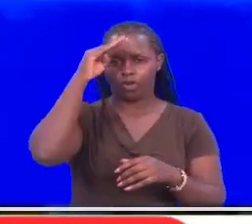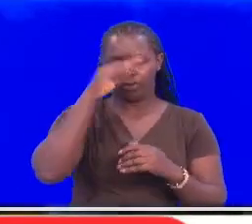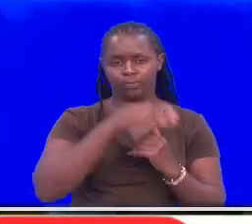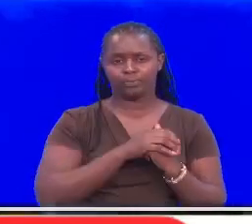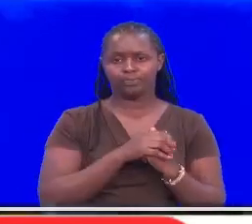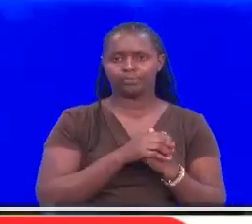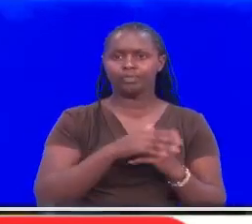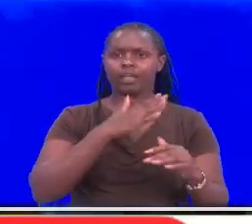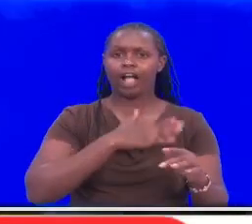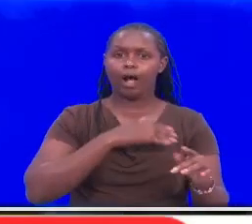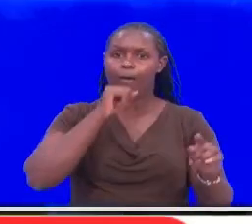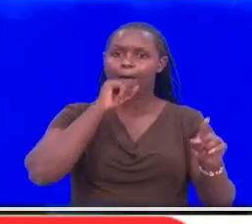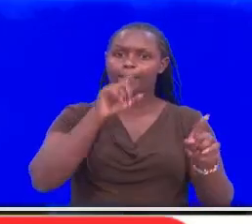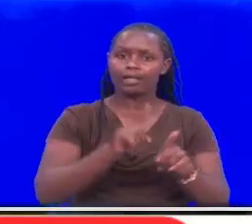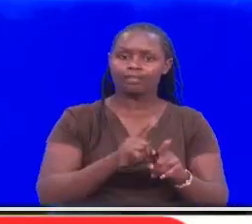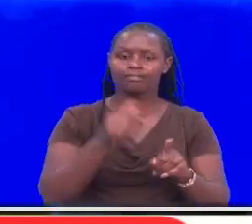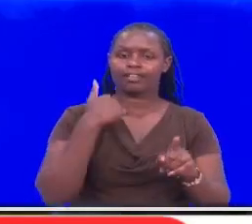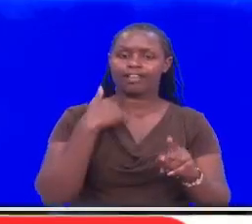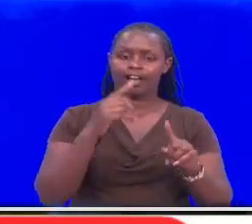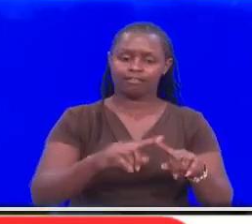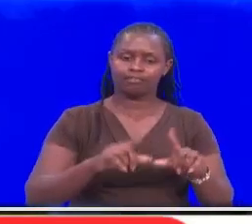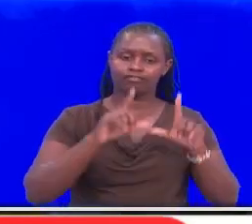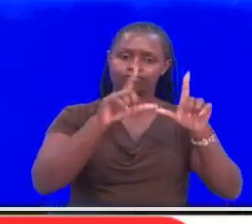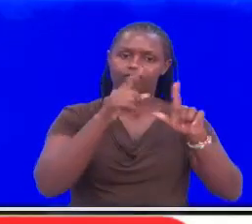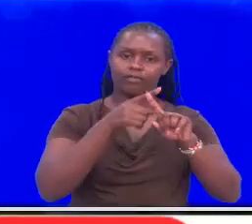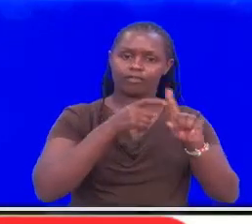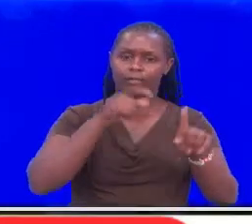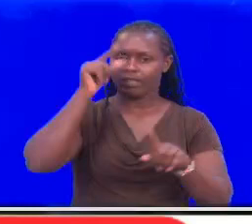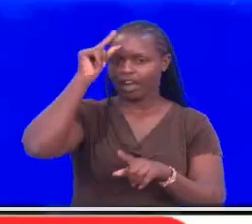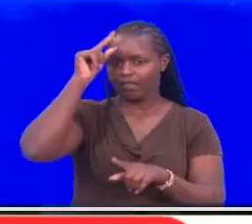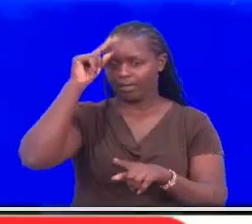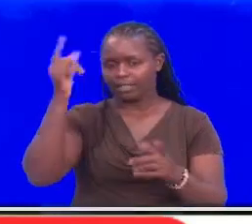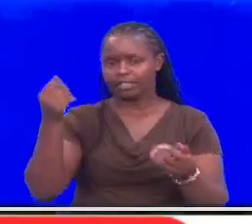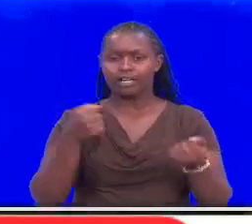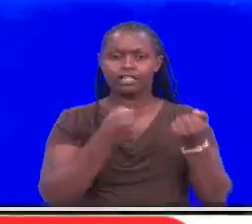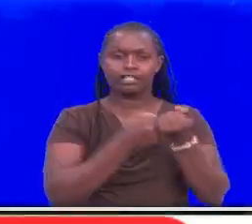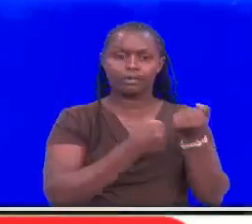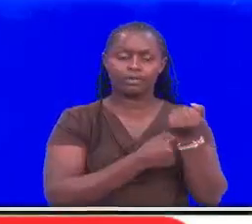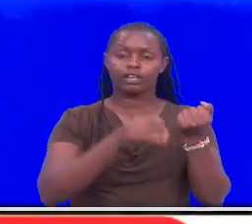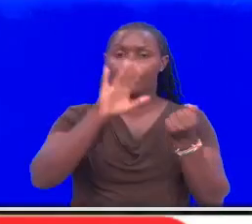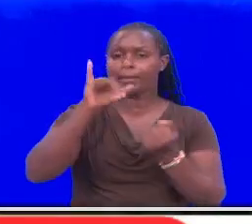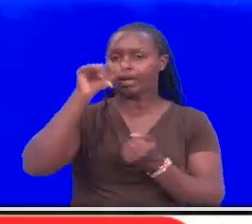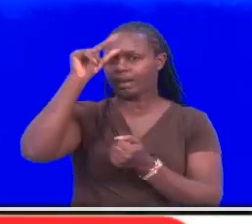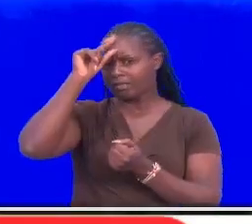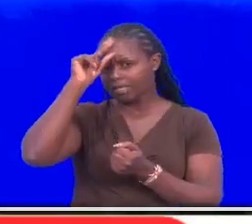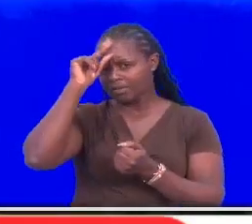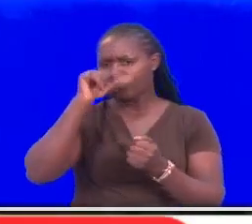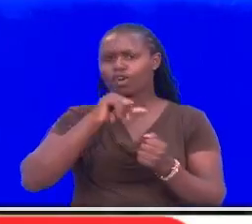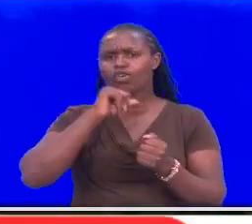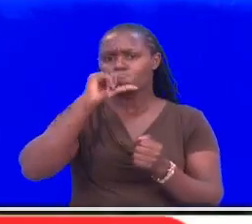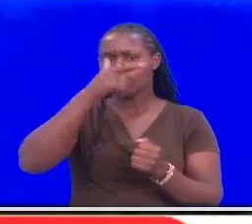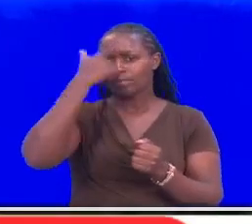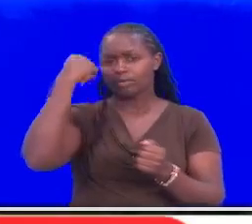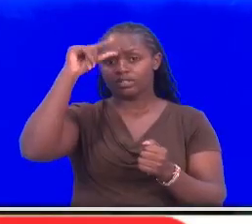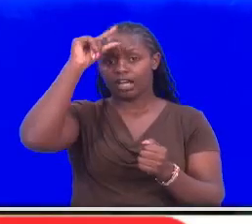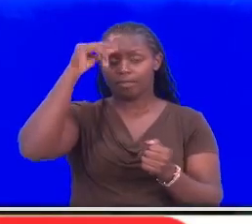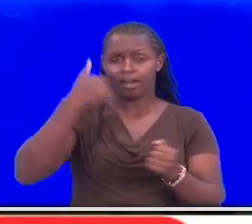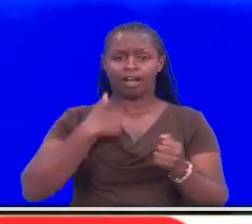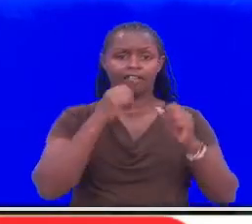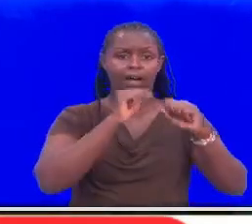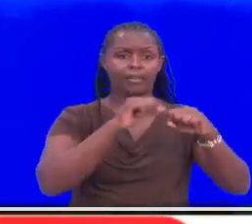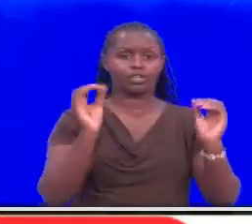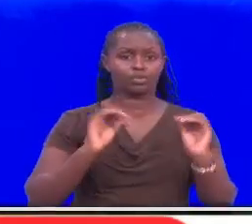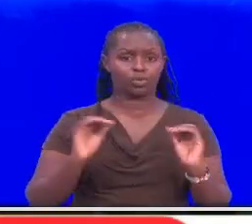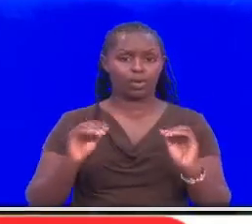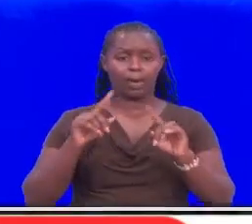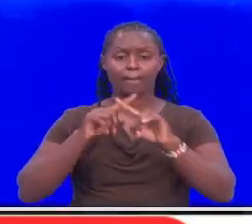zetu, wana vibali vya serikali, wanasimamiwa na serikali. Na si kwamba serikali haina uwezo. Serikali